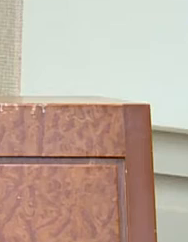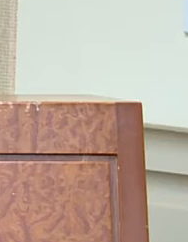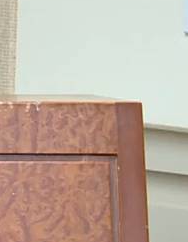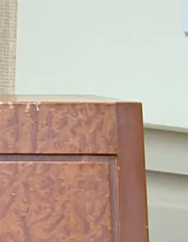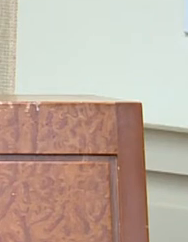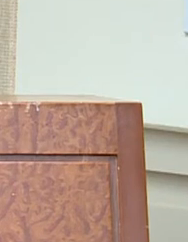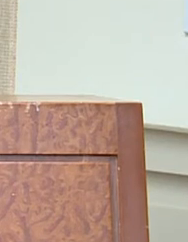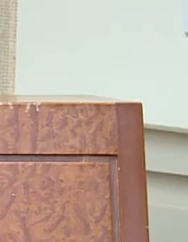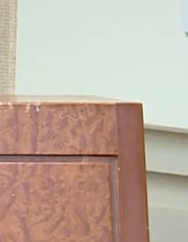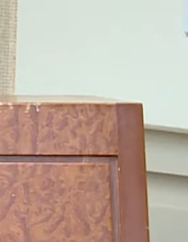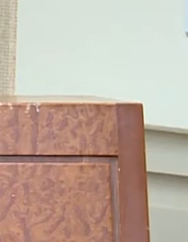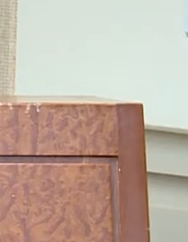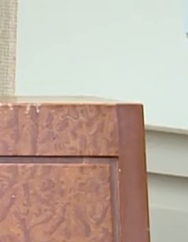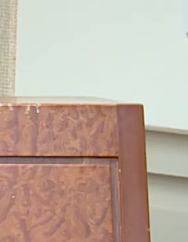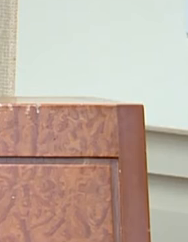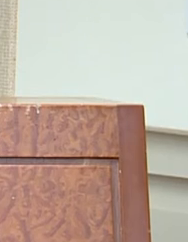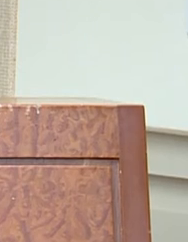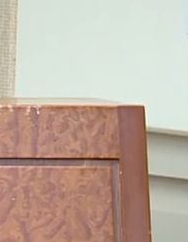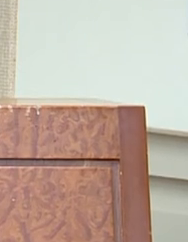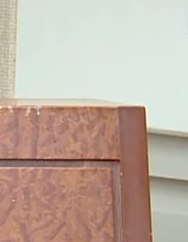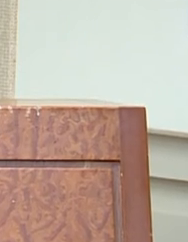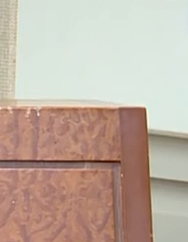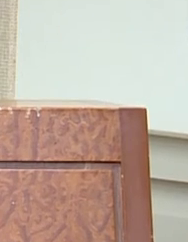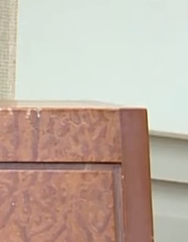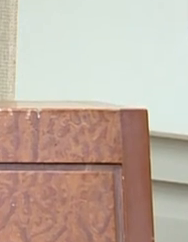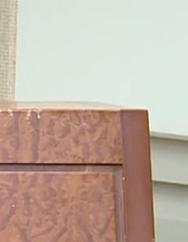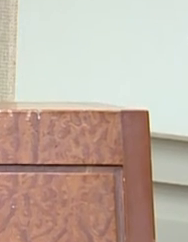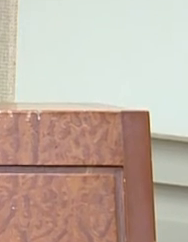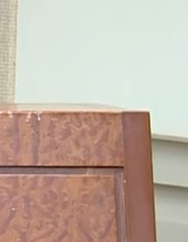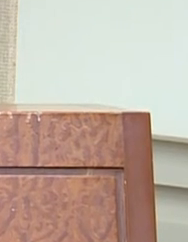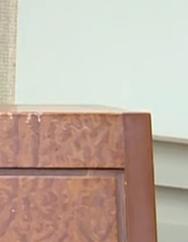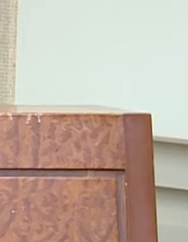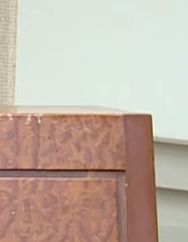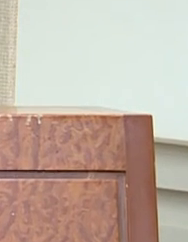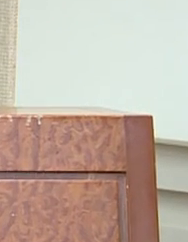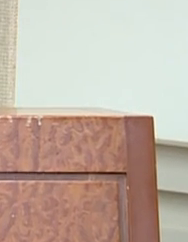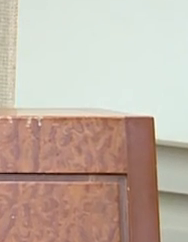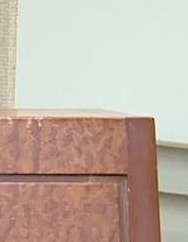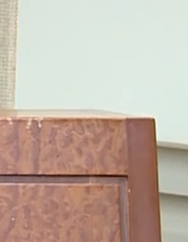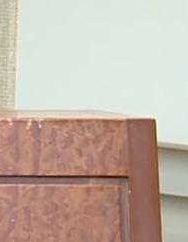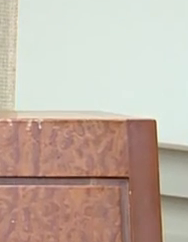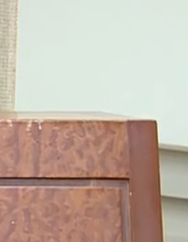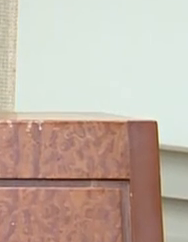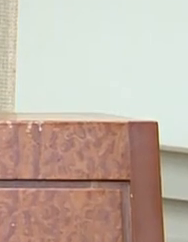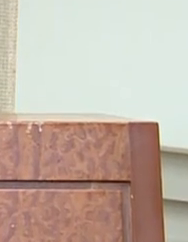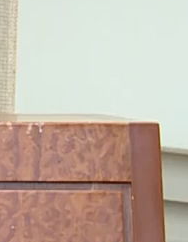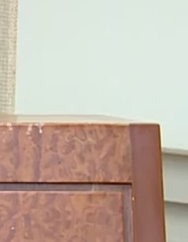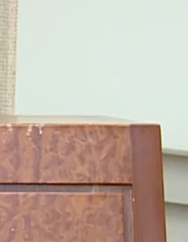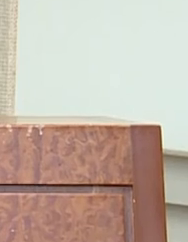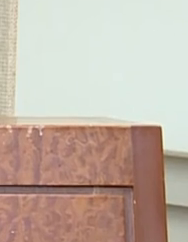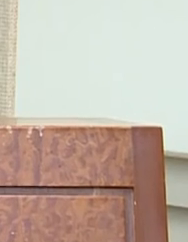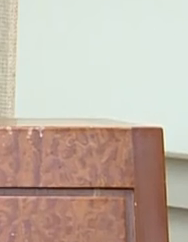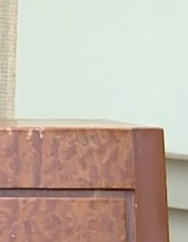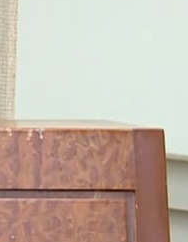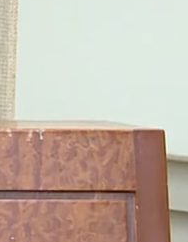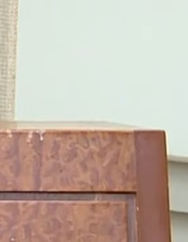รมเล่าสู่กันฟังเรื่องหนังสือครั้งที่12นะคะในหัวข้อ Precious Thai Heritage Precious World